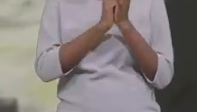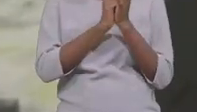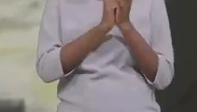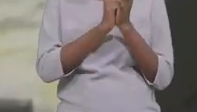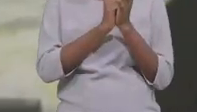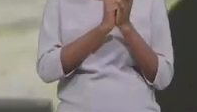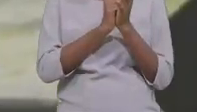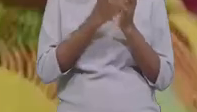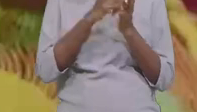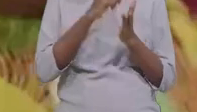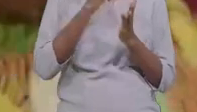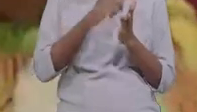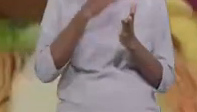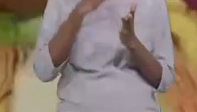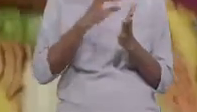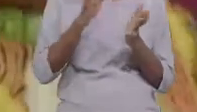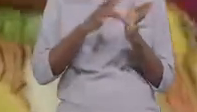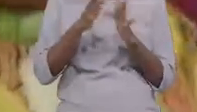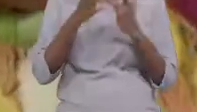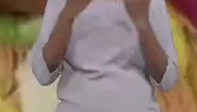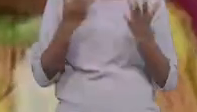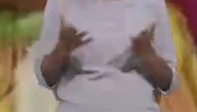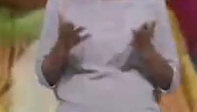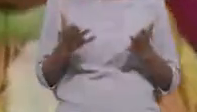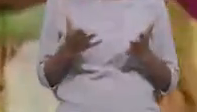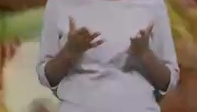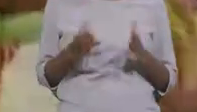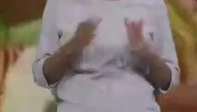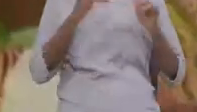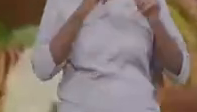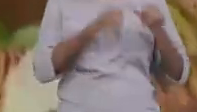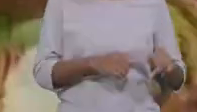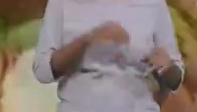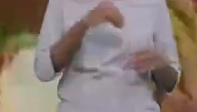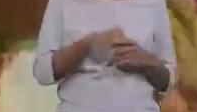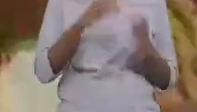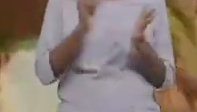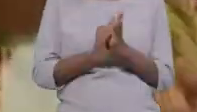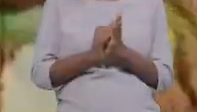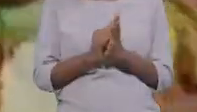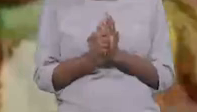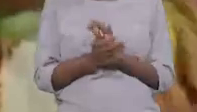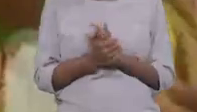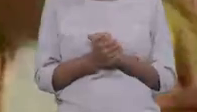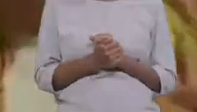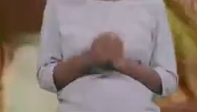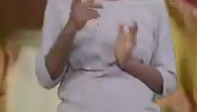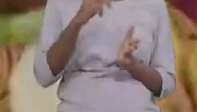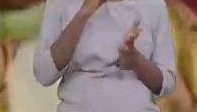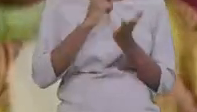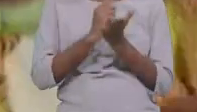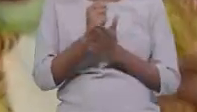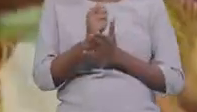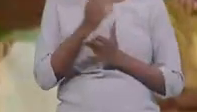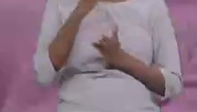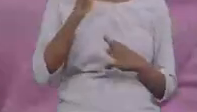cela. La vérité des Écritures demeure en elle la